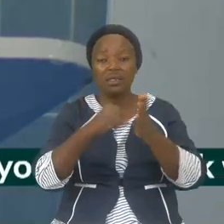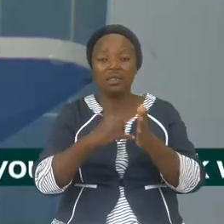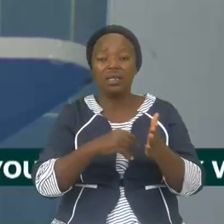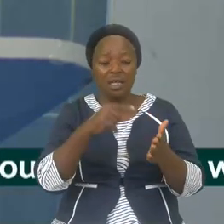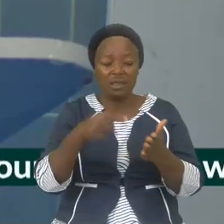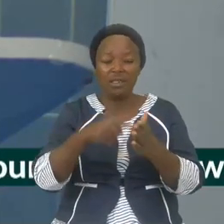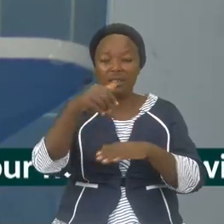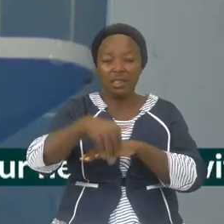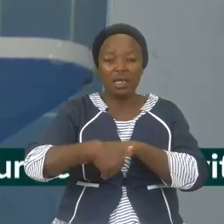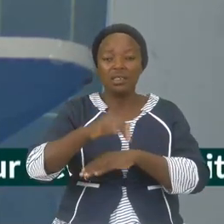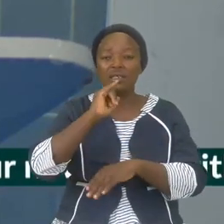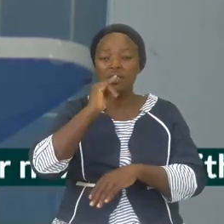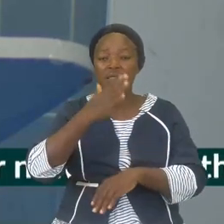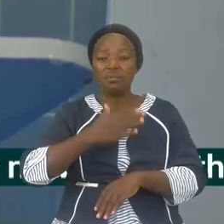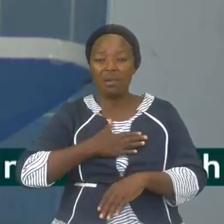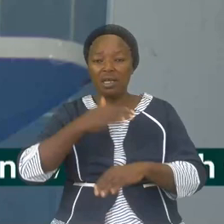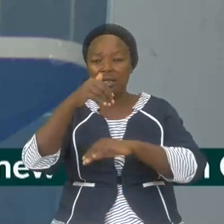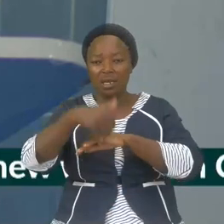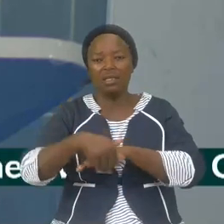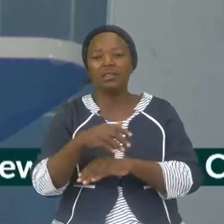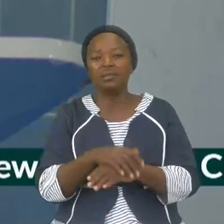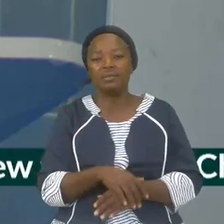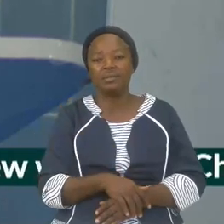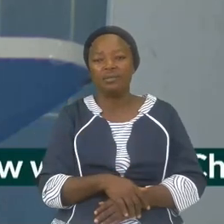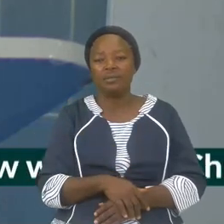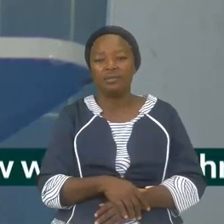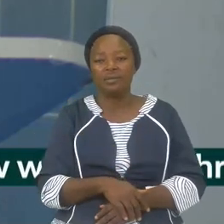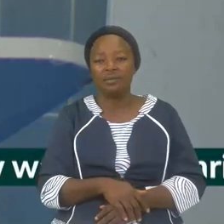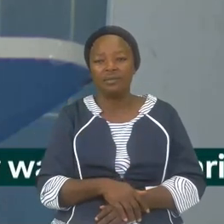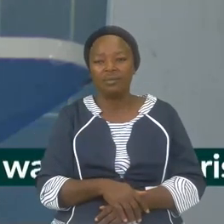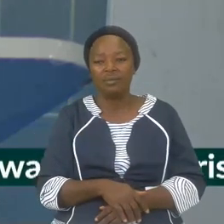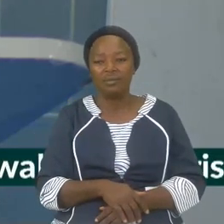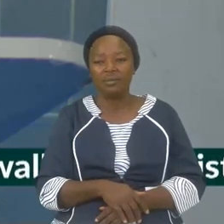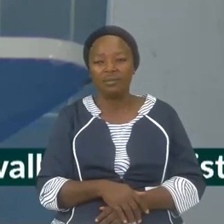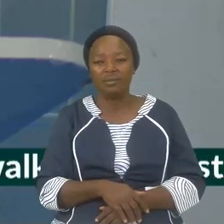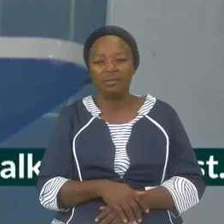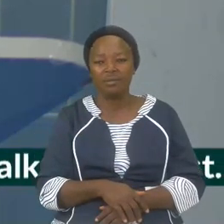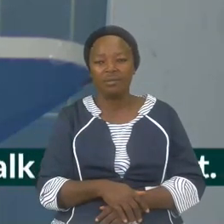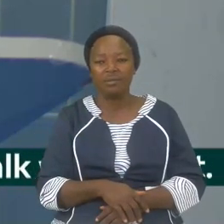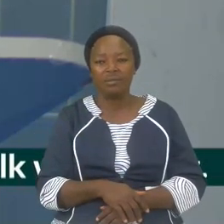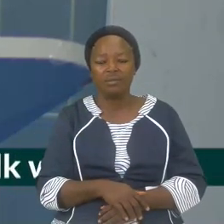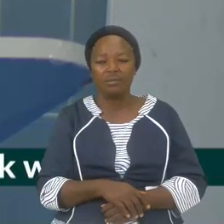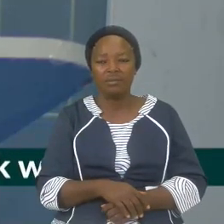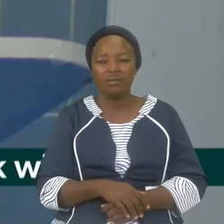Cette soirée, c'est ma soirée. Que quelqu'un le dise, cette soirée, c'est ma soirée.